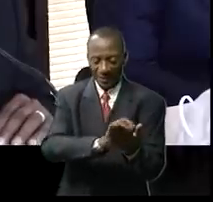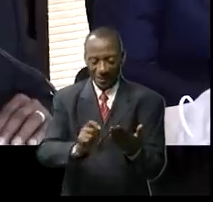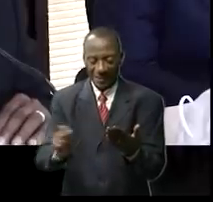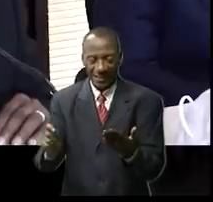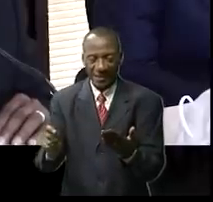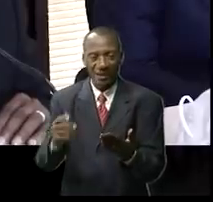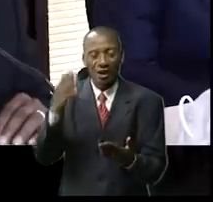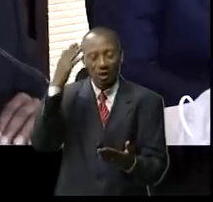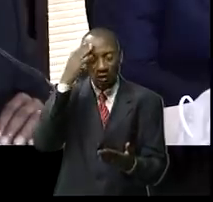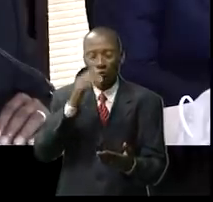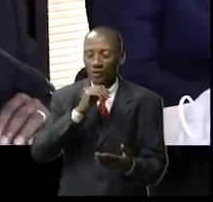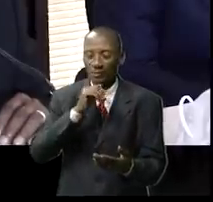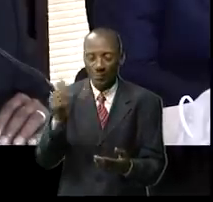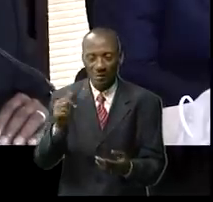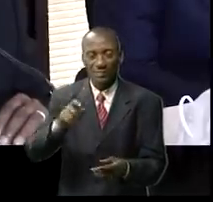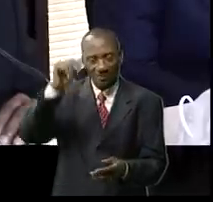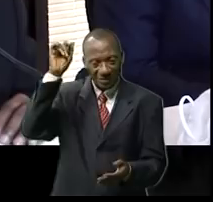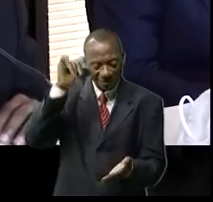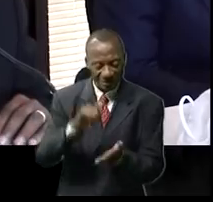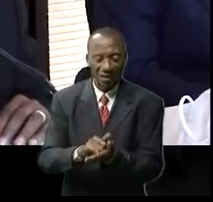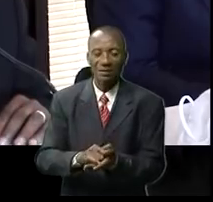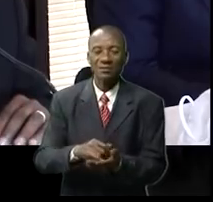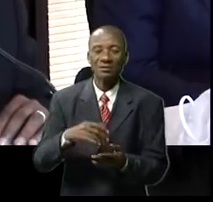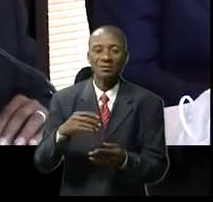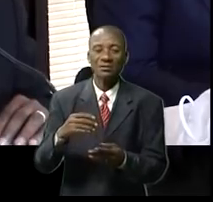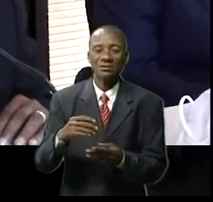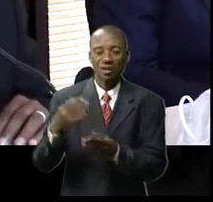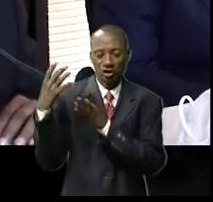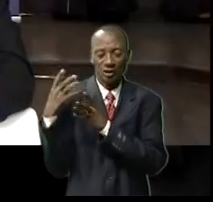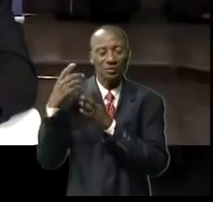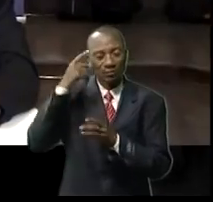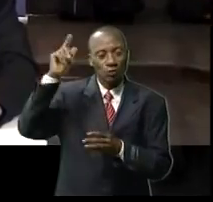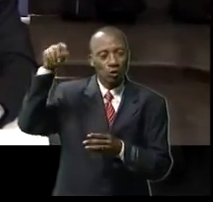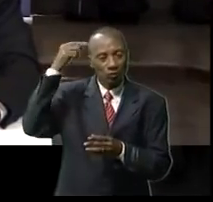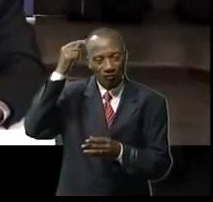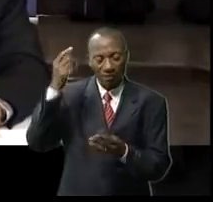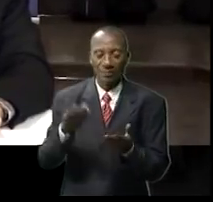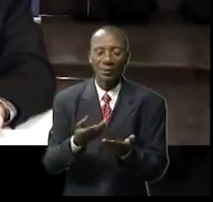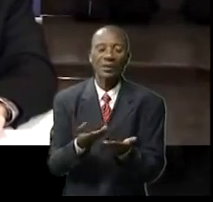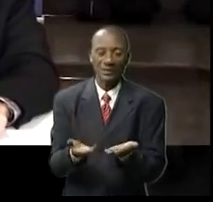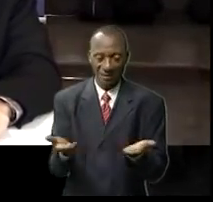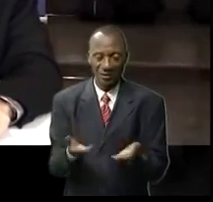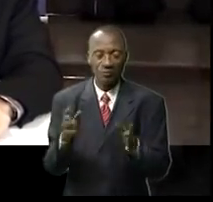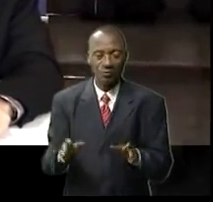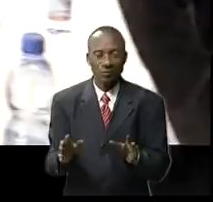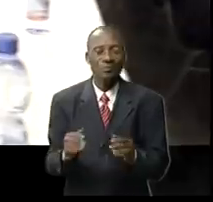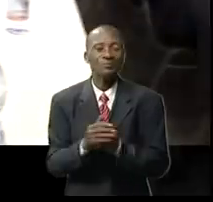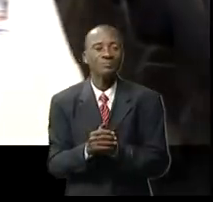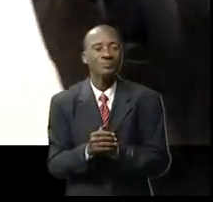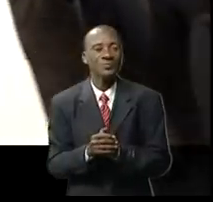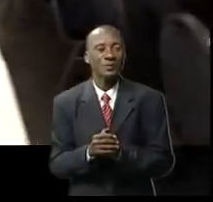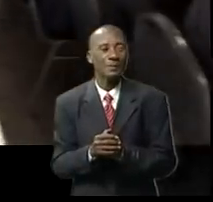la réalisation duquel le gouvernement doit élaborer un programme spécifique. Tous les partenaires intéressés par la lutte